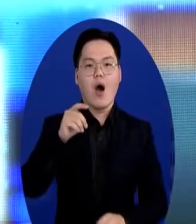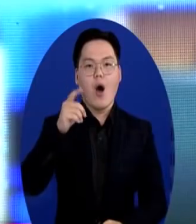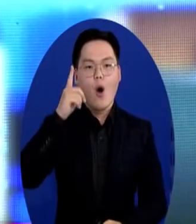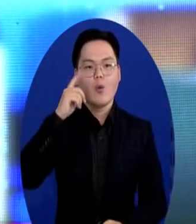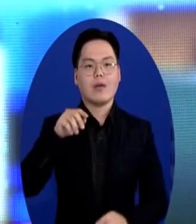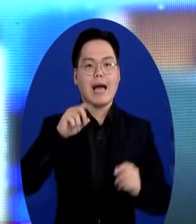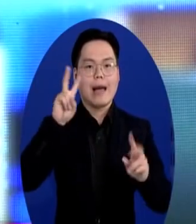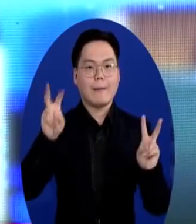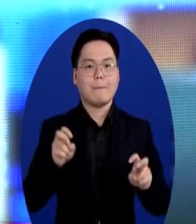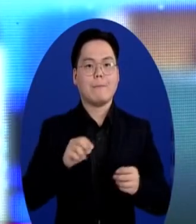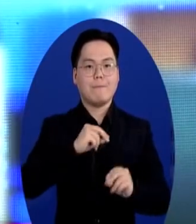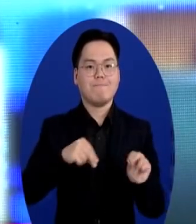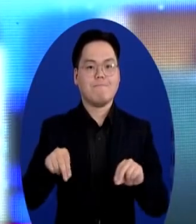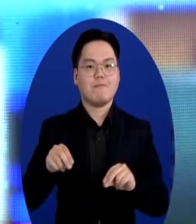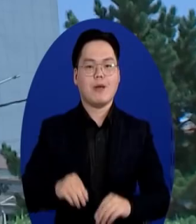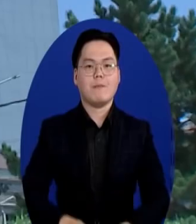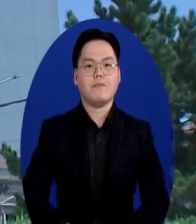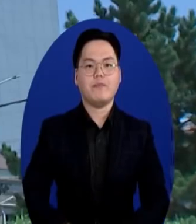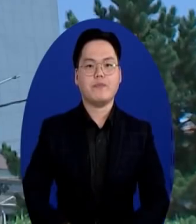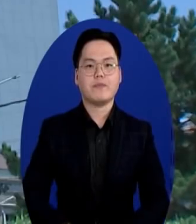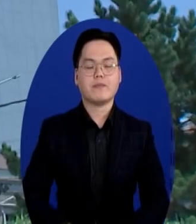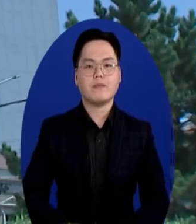жичгийг өнөөдөр үзэгллээ.